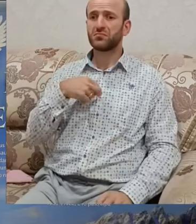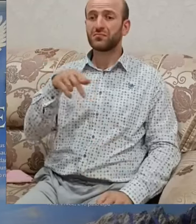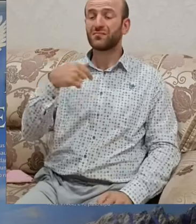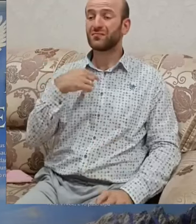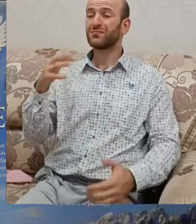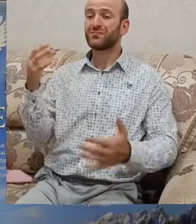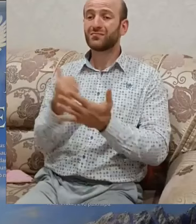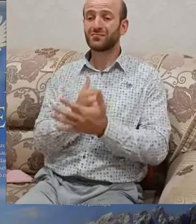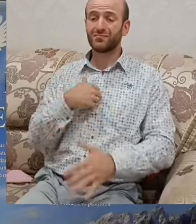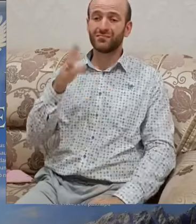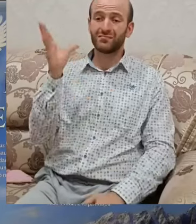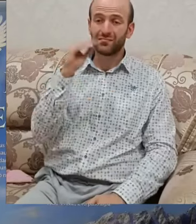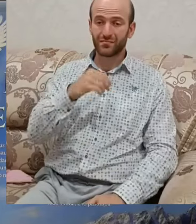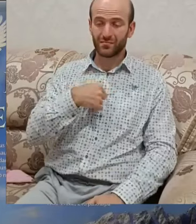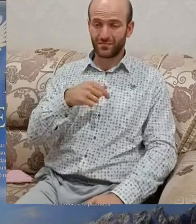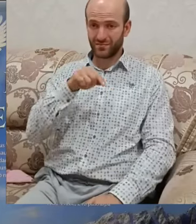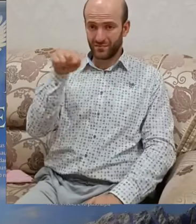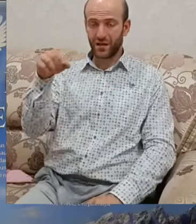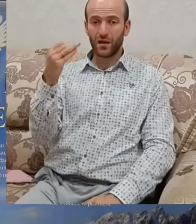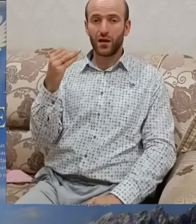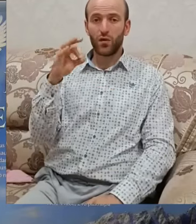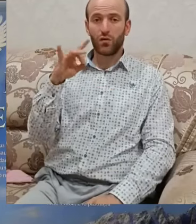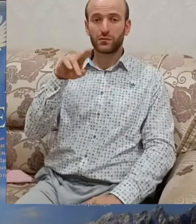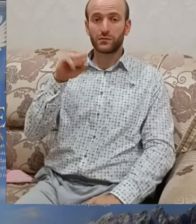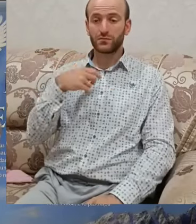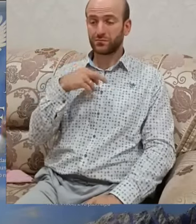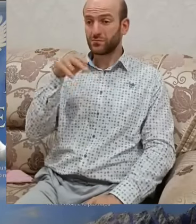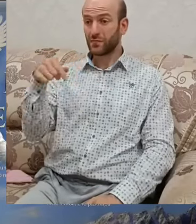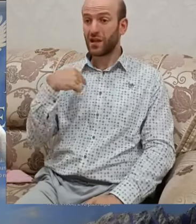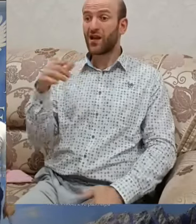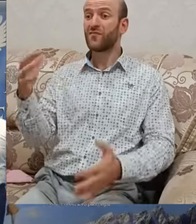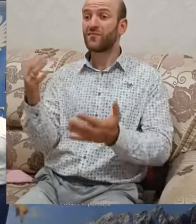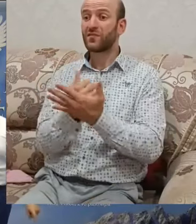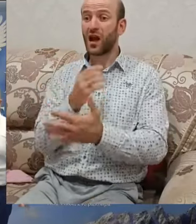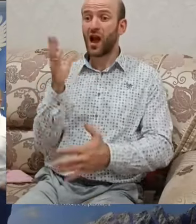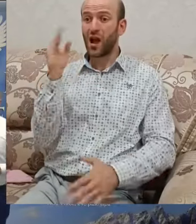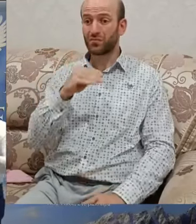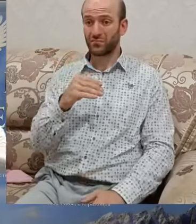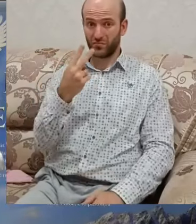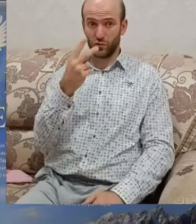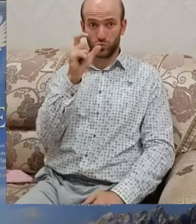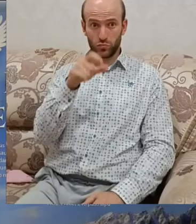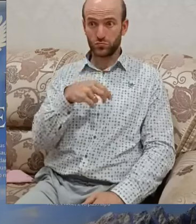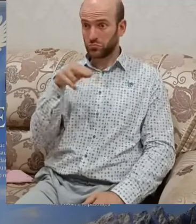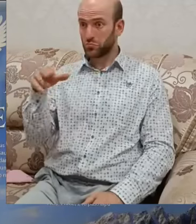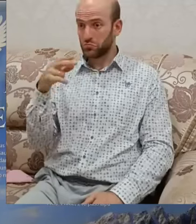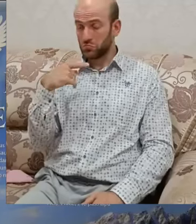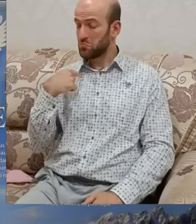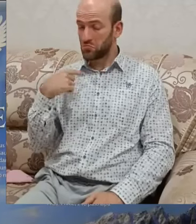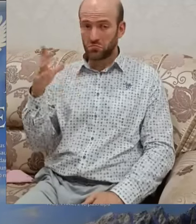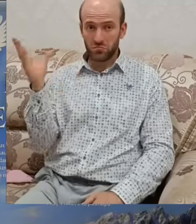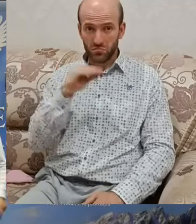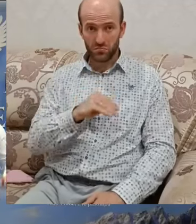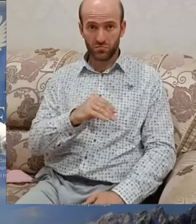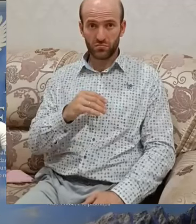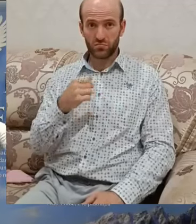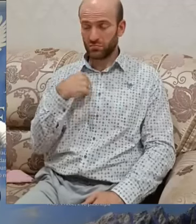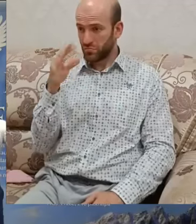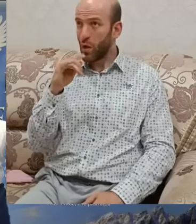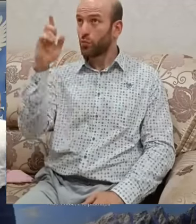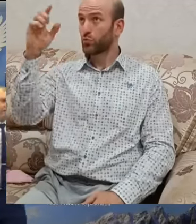были великаны. Bet kuo karališkoji sėkla tiki? Но чему верит Dievas пасает семя? Бог